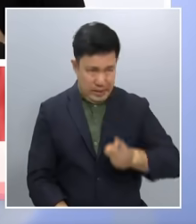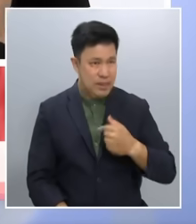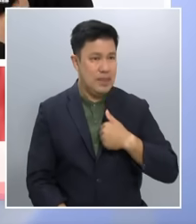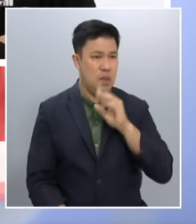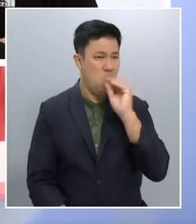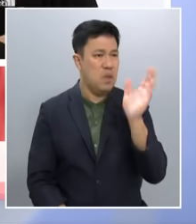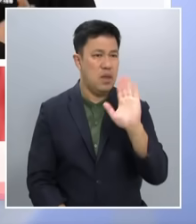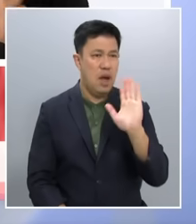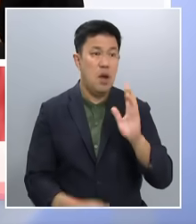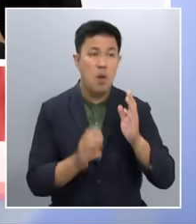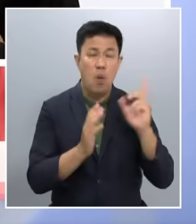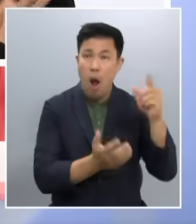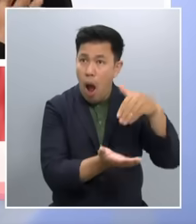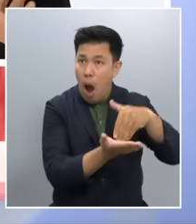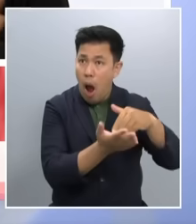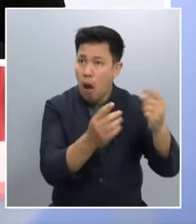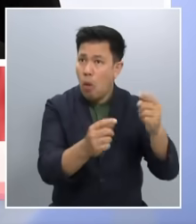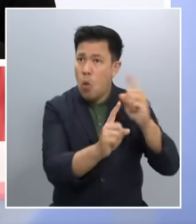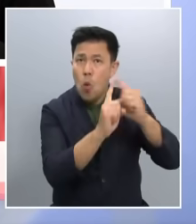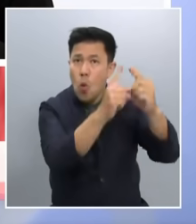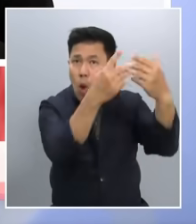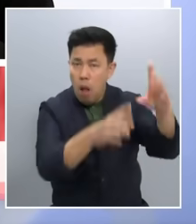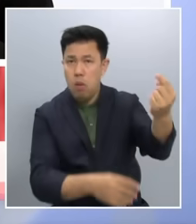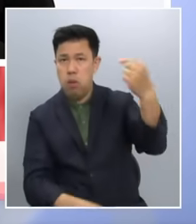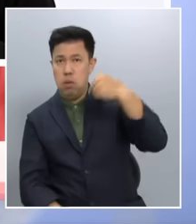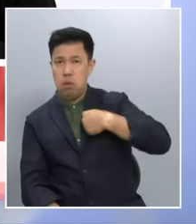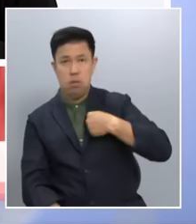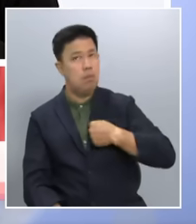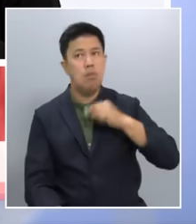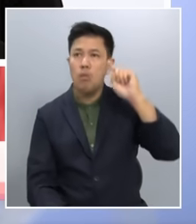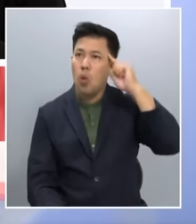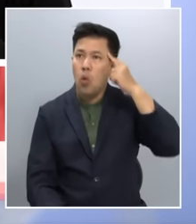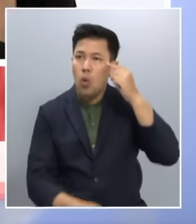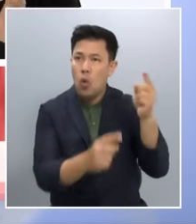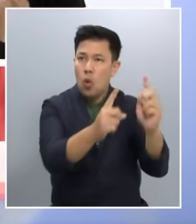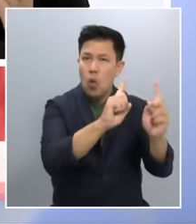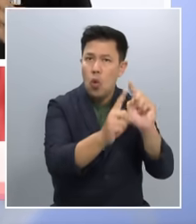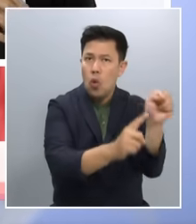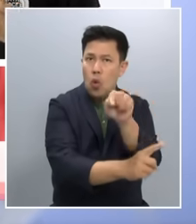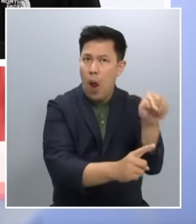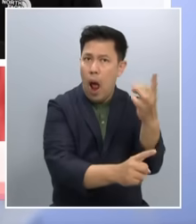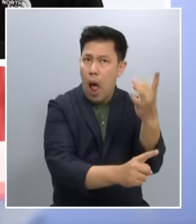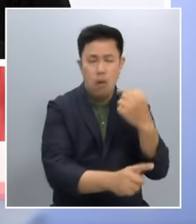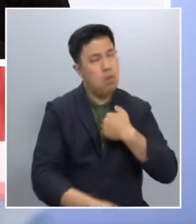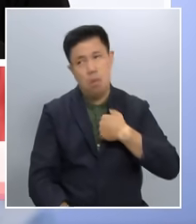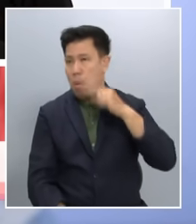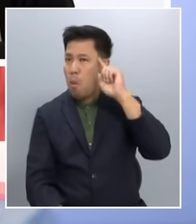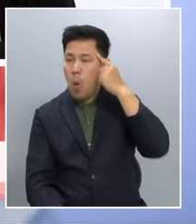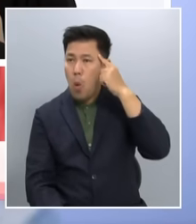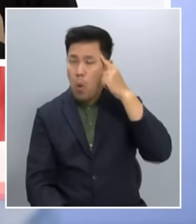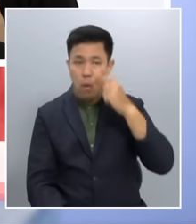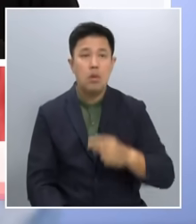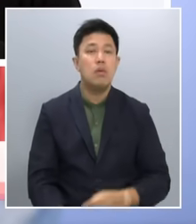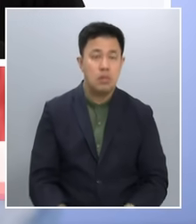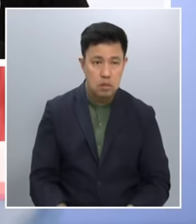ส่วนคนกลางเขาจะไปคุยอะไรกันมาก่อนผมขอบอกตรงนี้ว่าผมไม่รับรู้ผมไม่รับทราบว่าเขาไปคุยอะไรกันมาก่อนจบเรื่อง